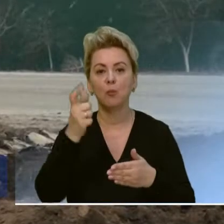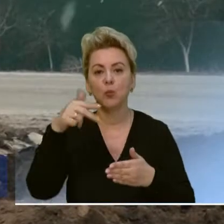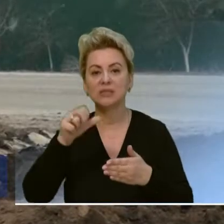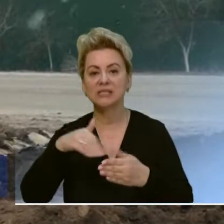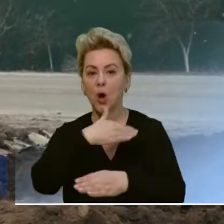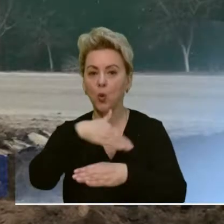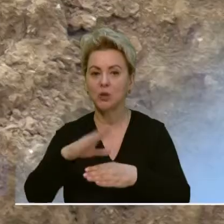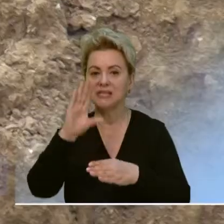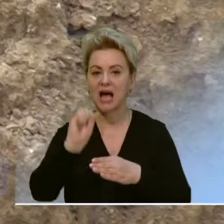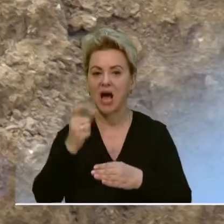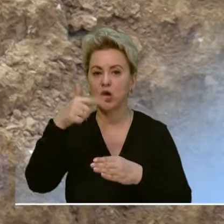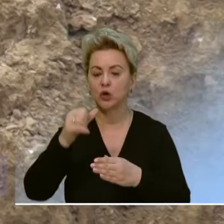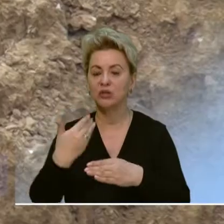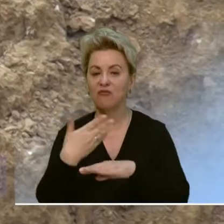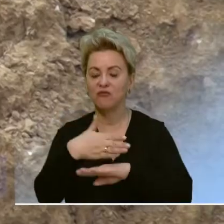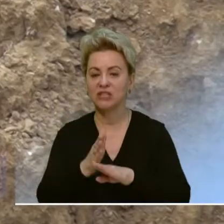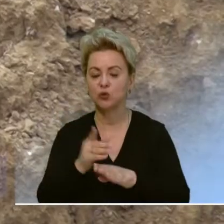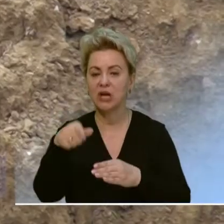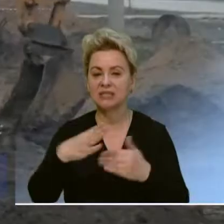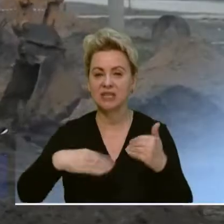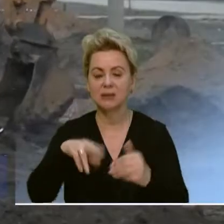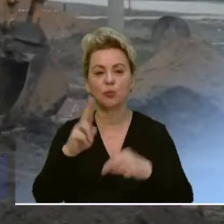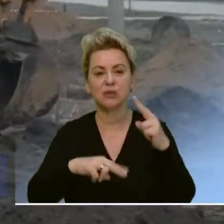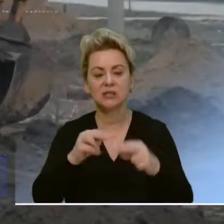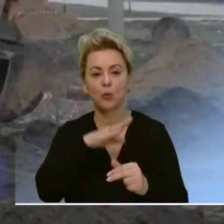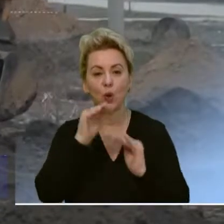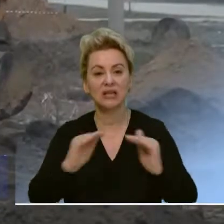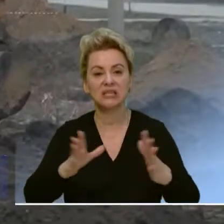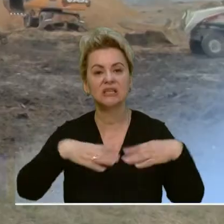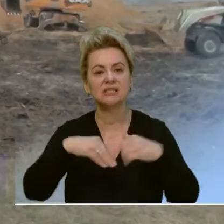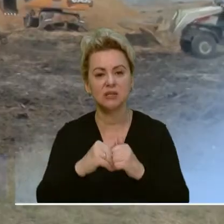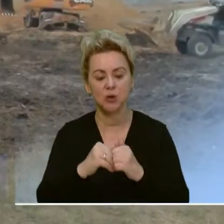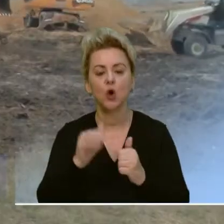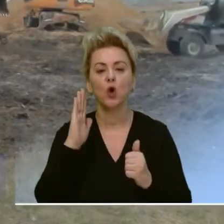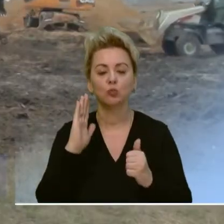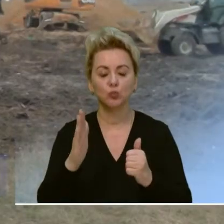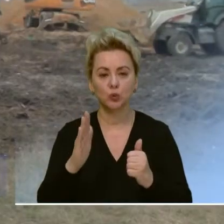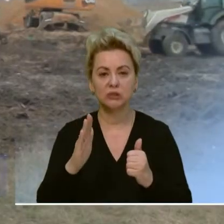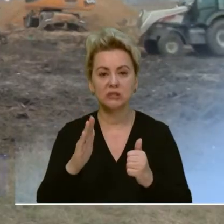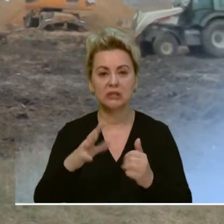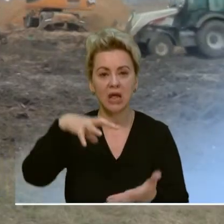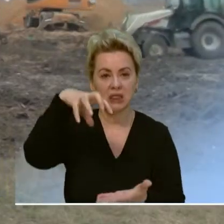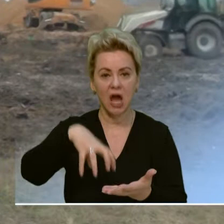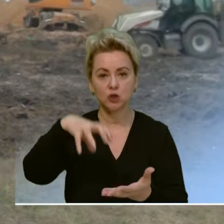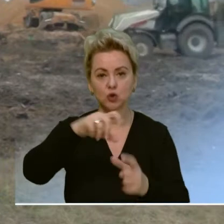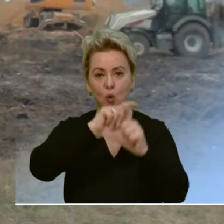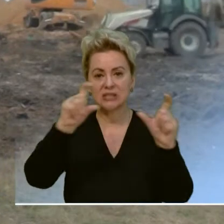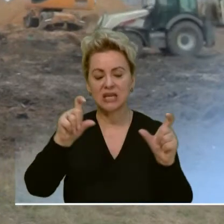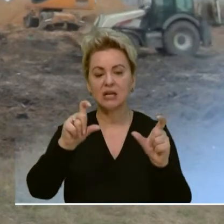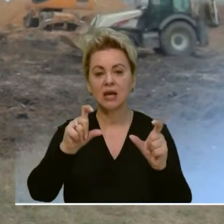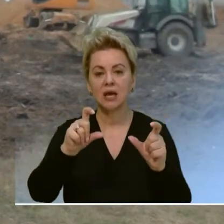улице Аэродромной, где выделены участки под строительство домов для многодетных семей. Будет насосная